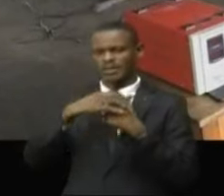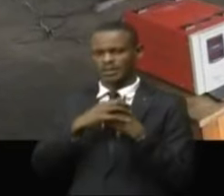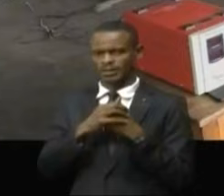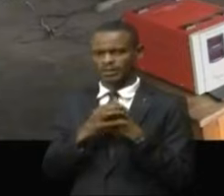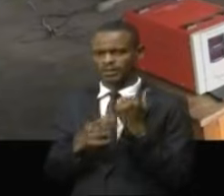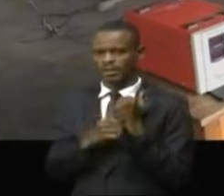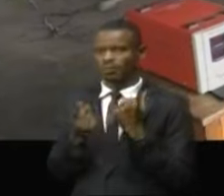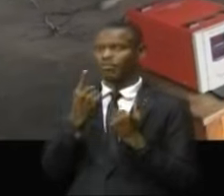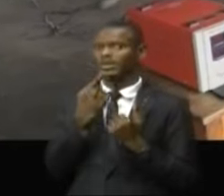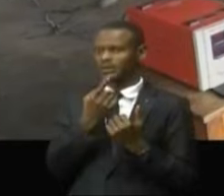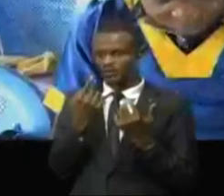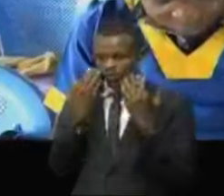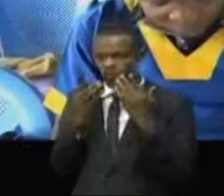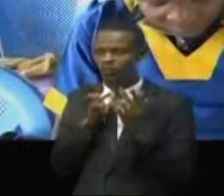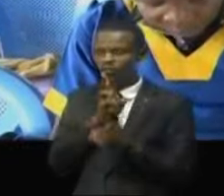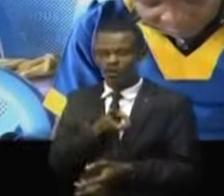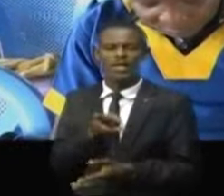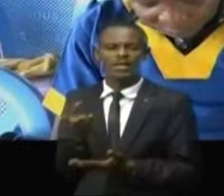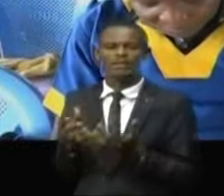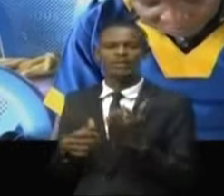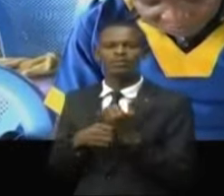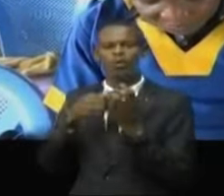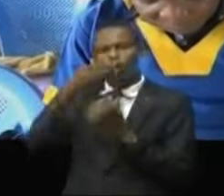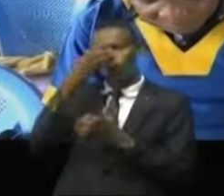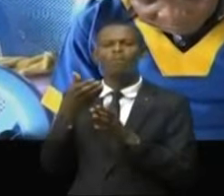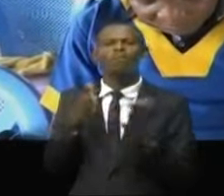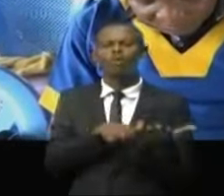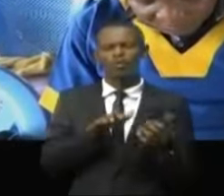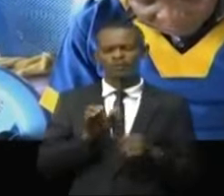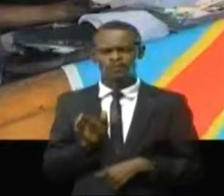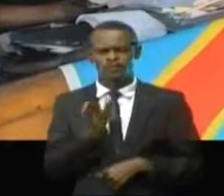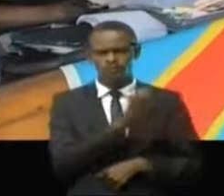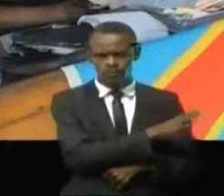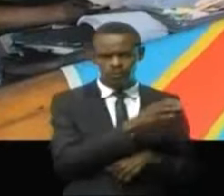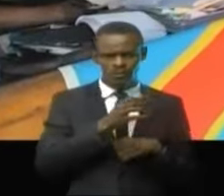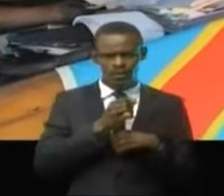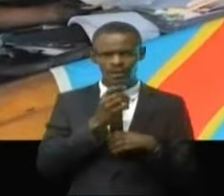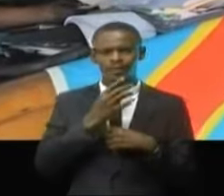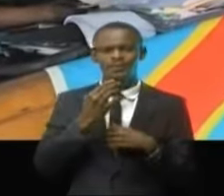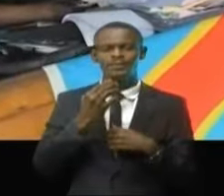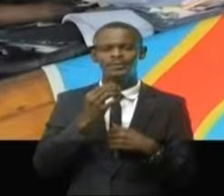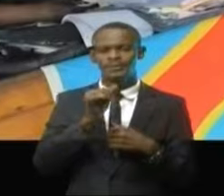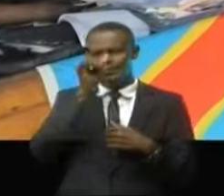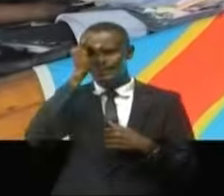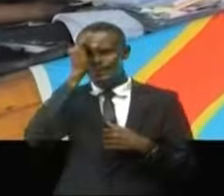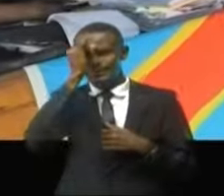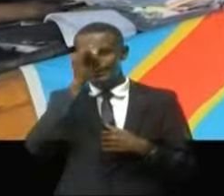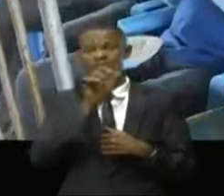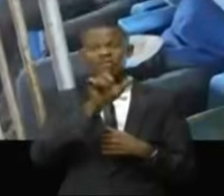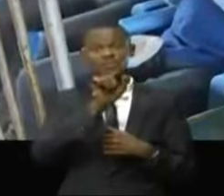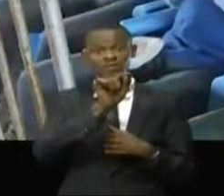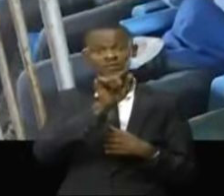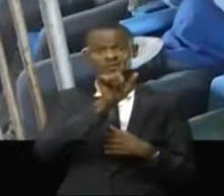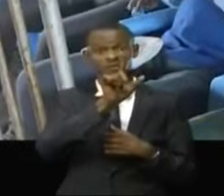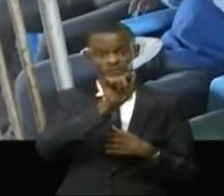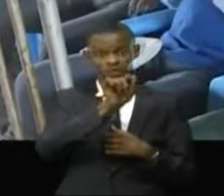Procès des sujets indiens à Kinshasa, 29 accusés de blanchiment des capitaux et financement du